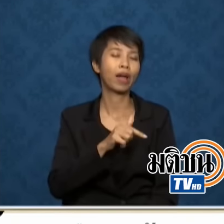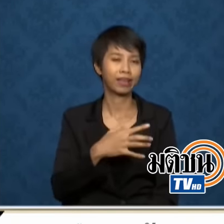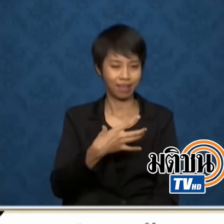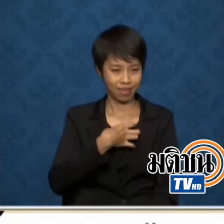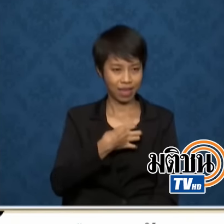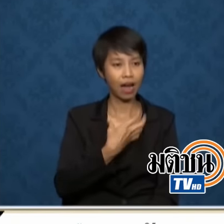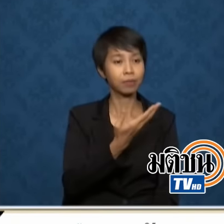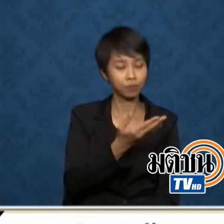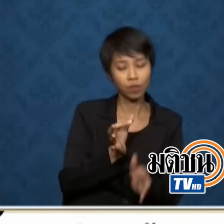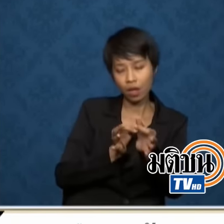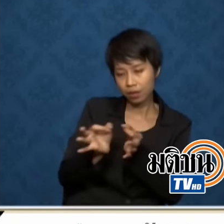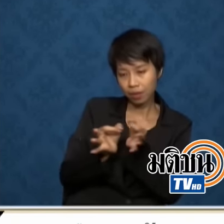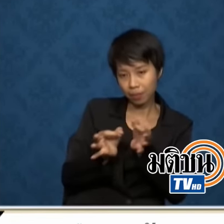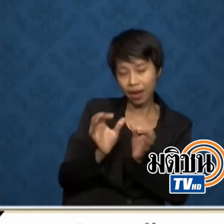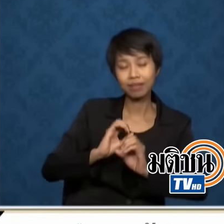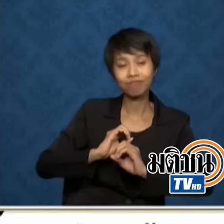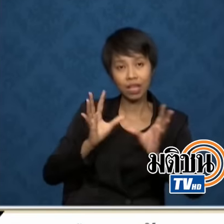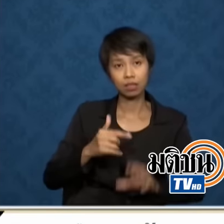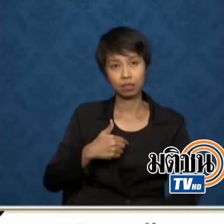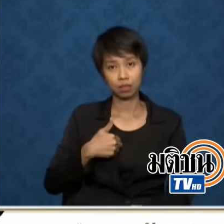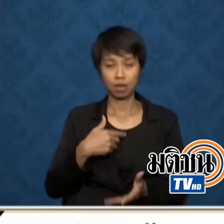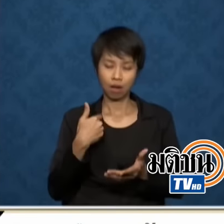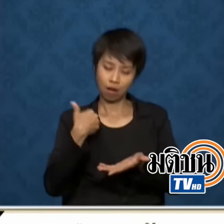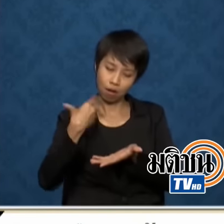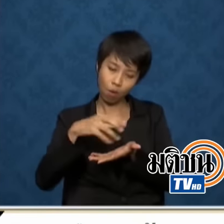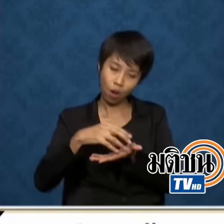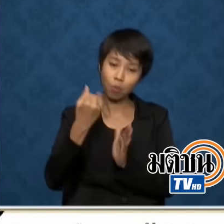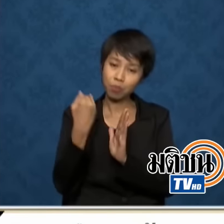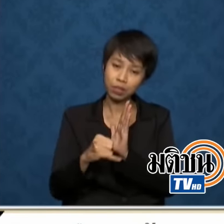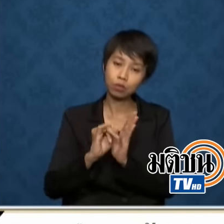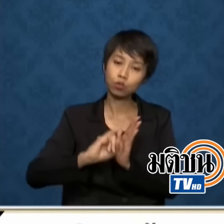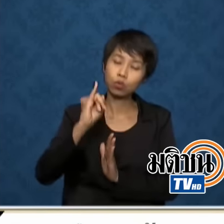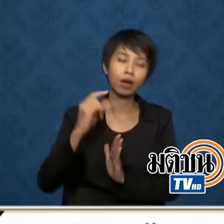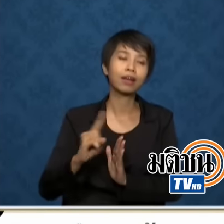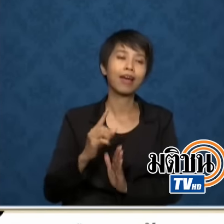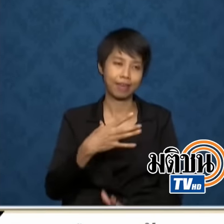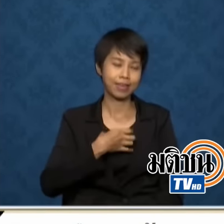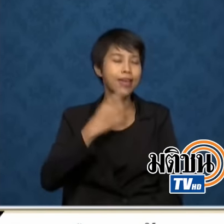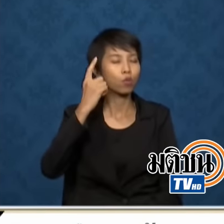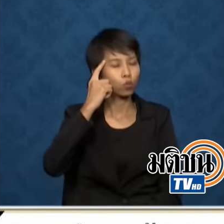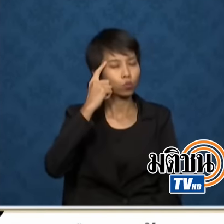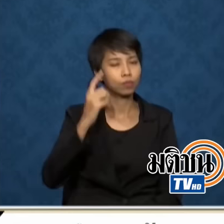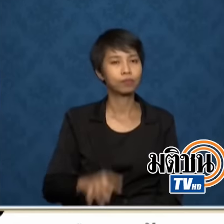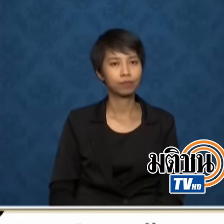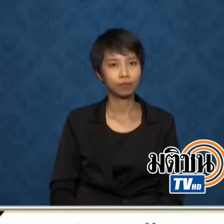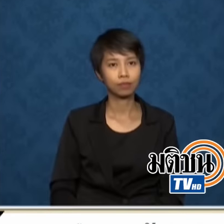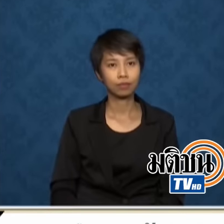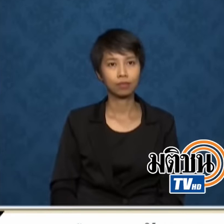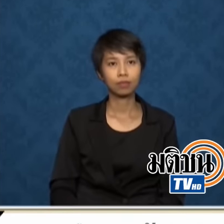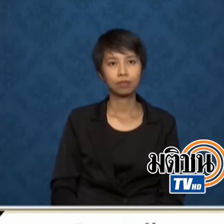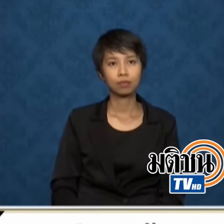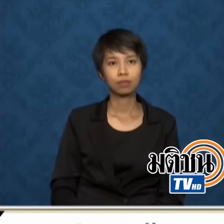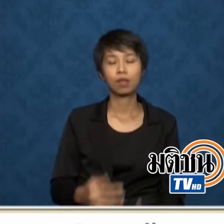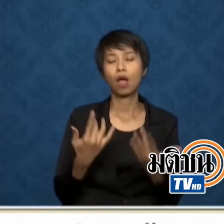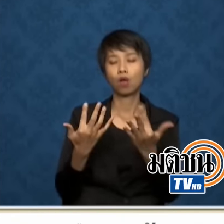จะอธิบายได้เลยนะคะว่าดิฉันอธิบายอะไรผิดหรือเปล่านะคะจะได้ทราบข้อมูลข้อเท็จจริงกันนะคะอย่าชี้แจงว่